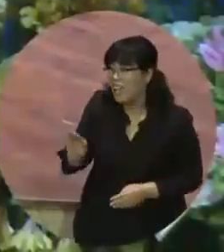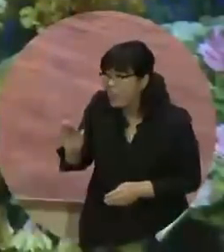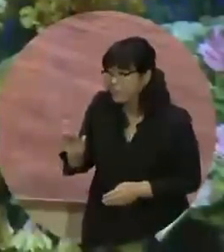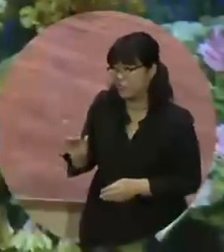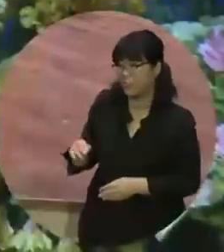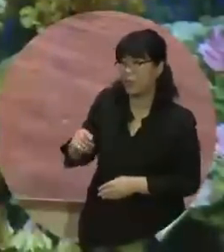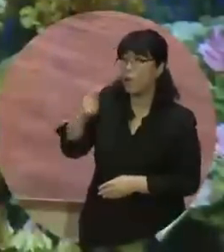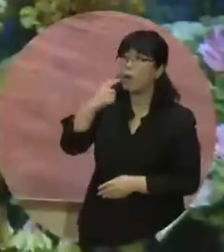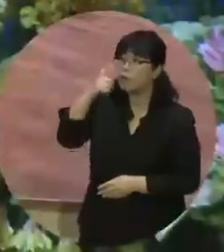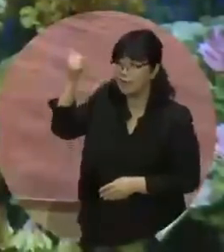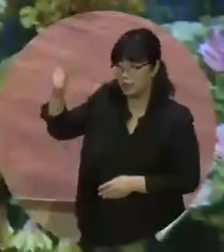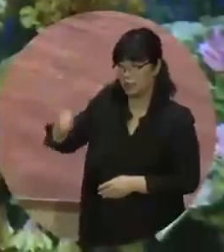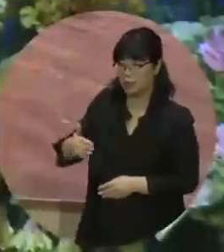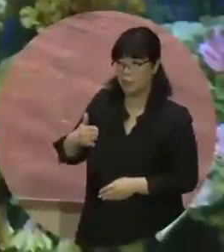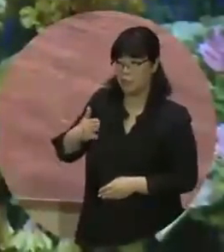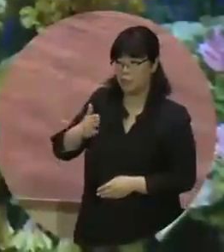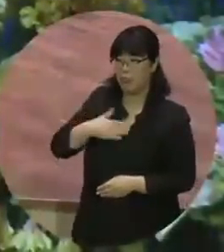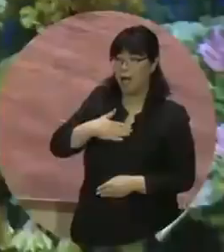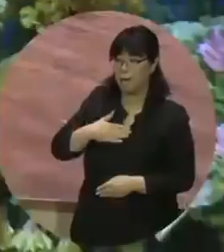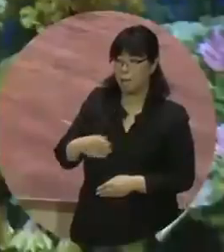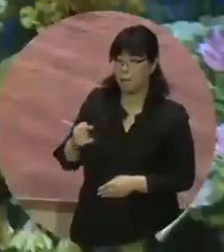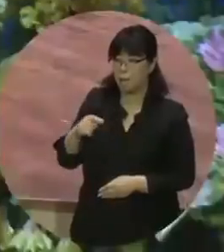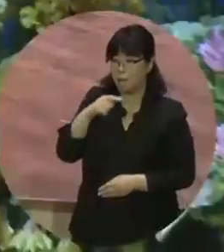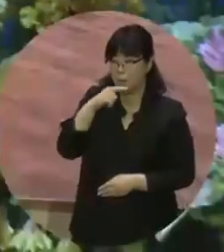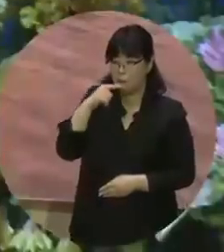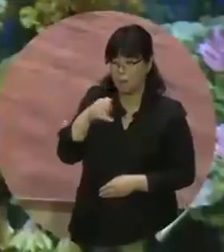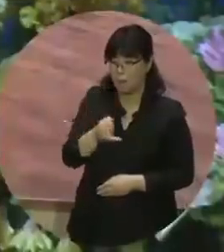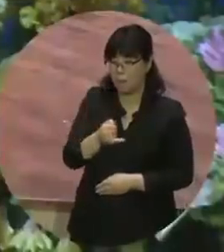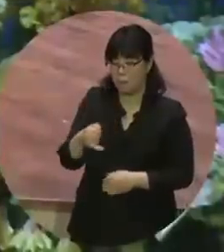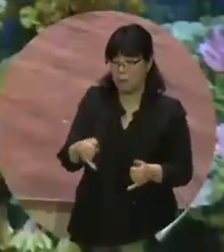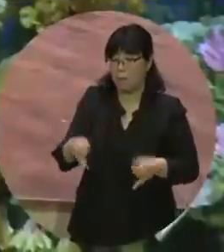이야, 대단하. 네 월급 얼마 받냐?